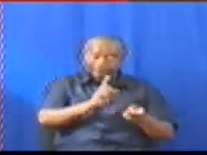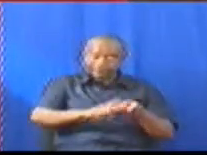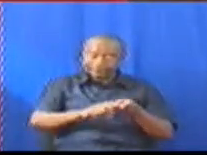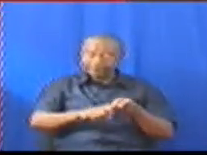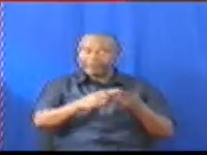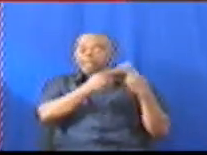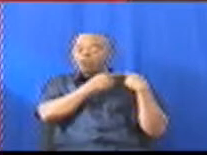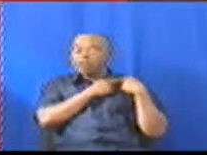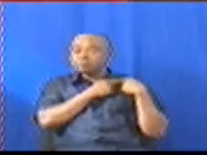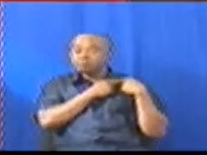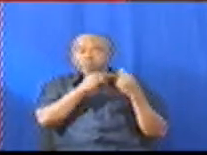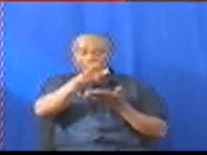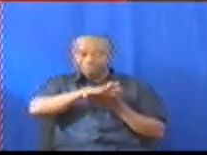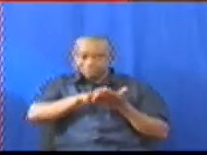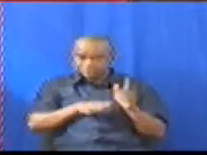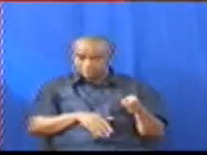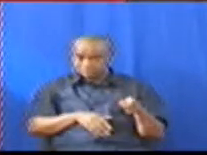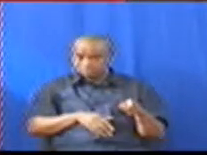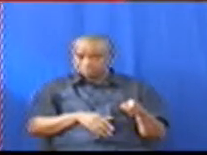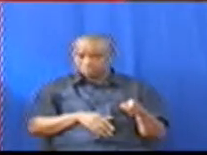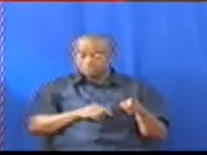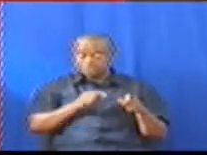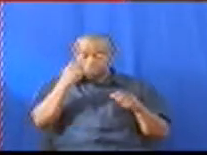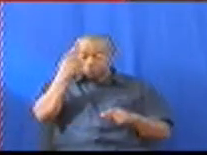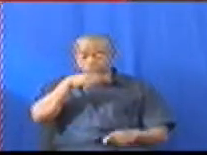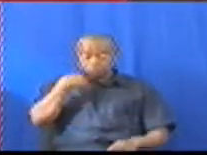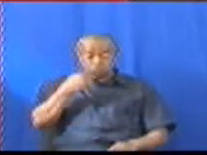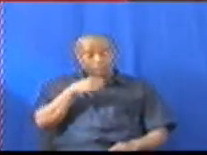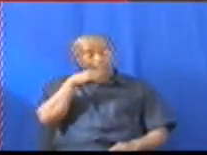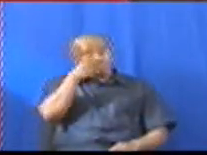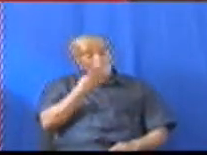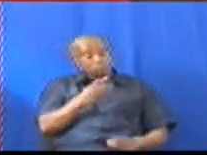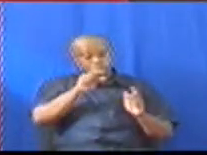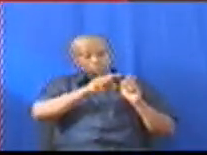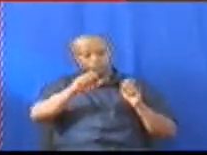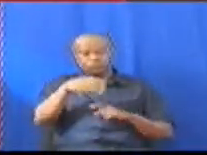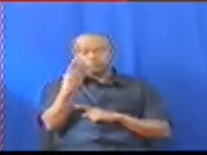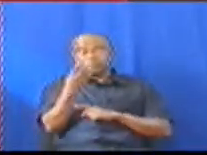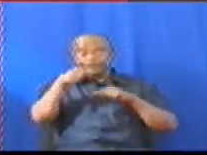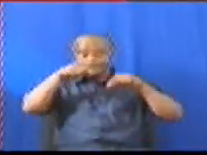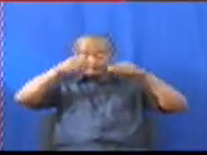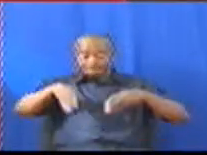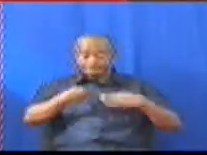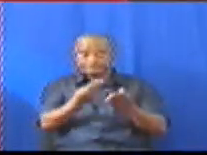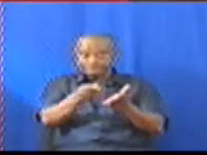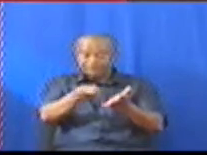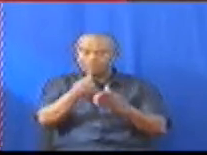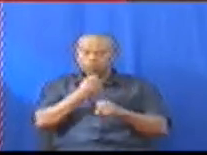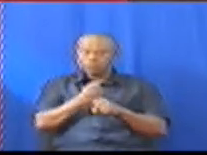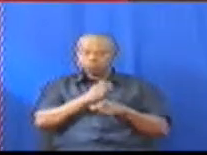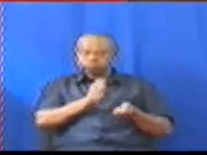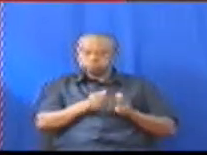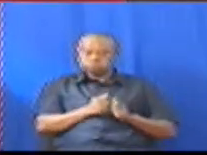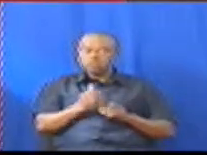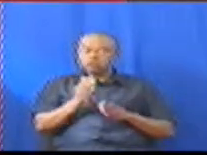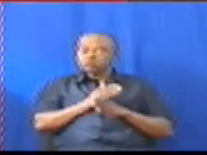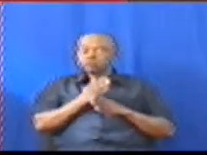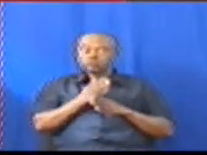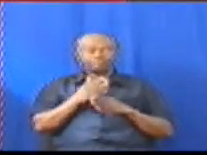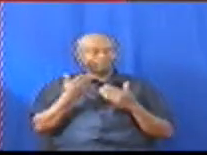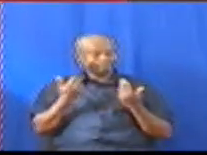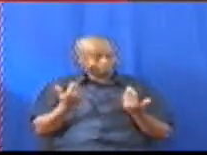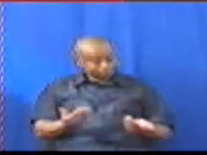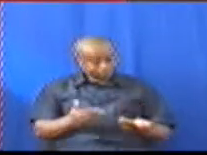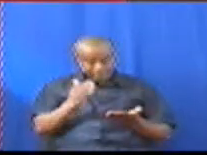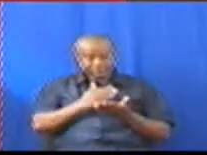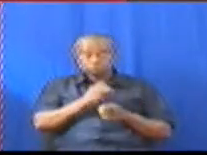wa msingi sura ya 3 kifungu cha 4 ambayo inafanywa marekebisho kuhusu shauri lolote la kikatiba ambalo